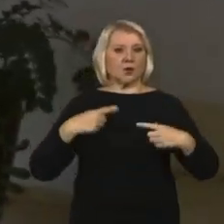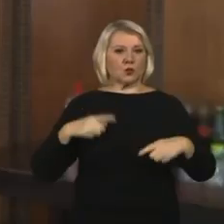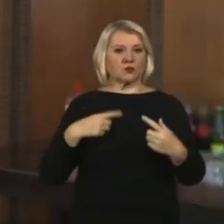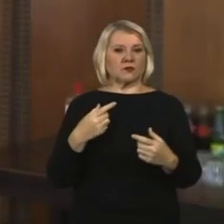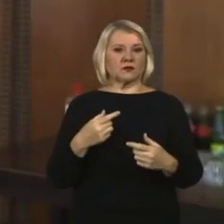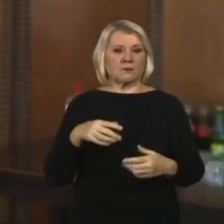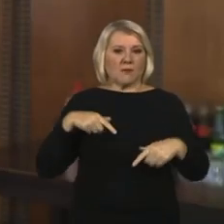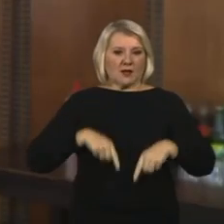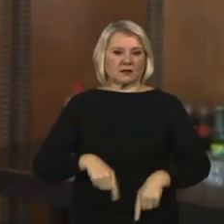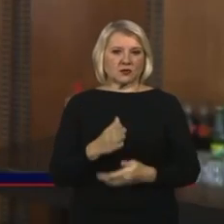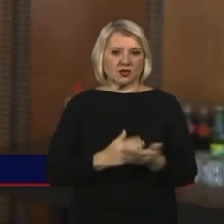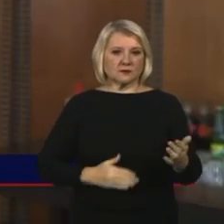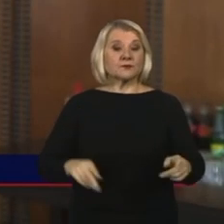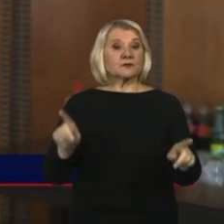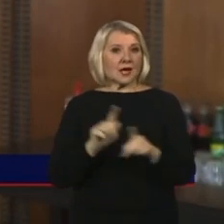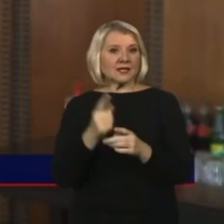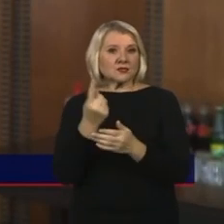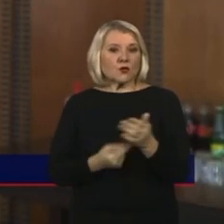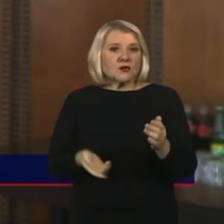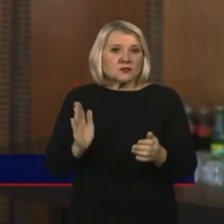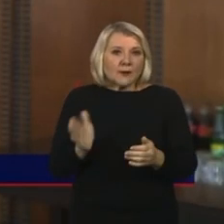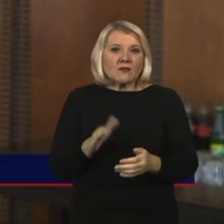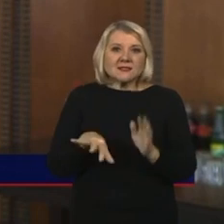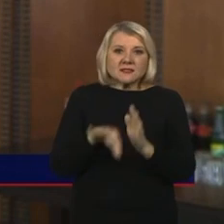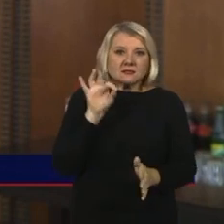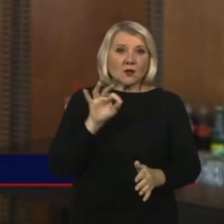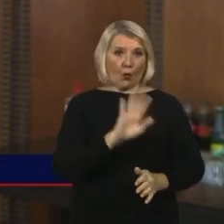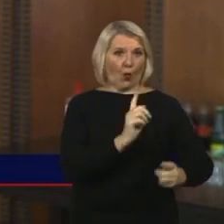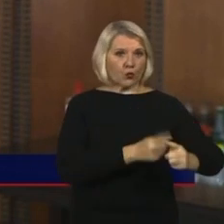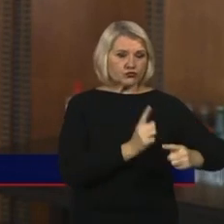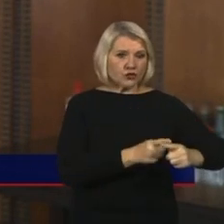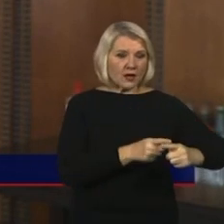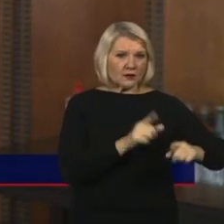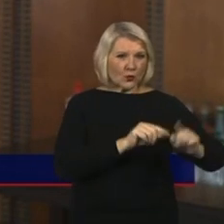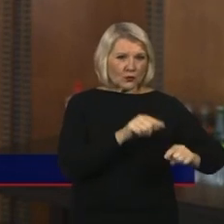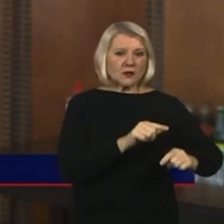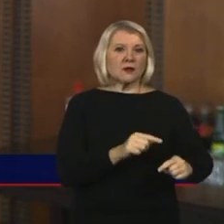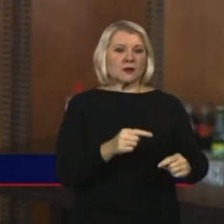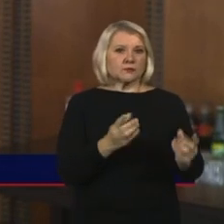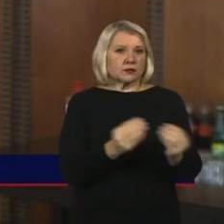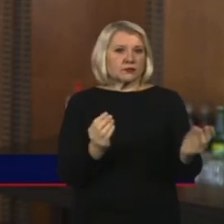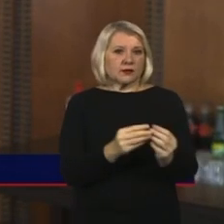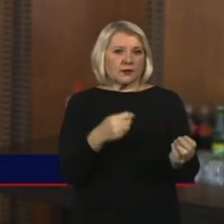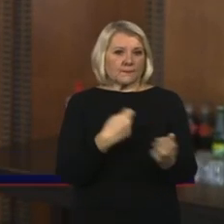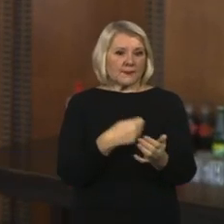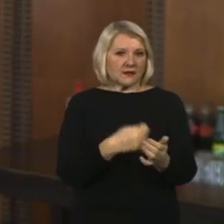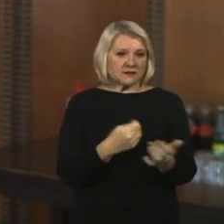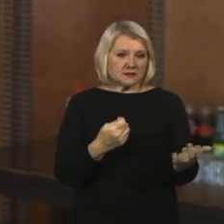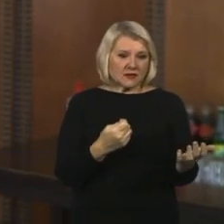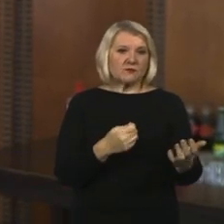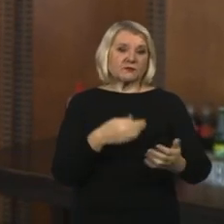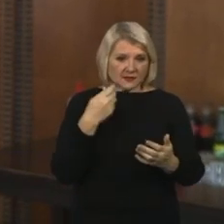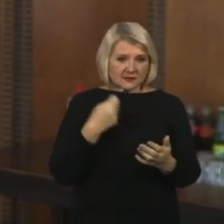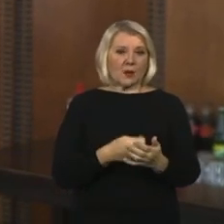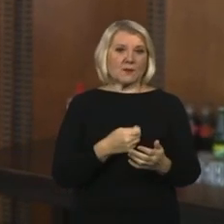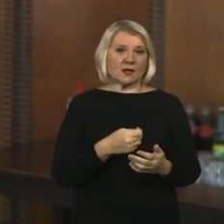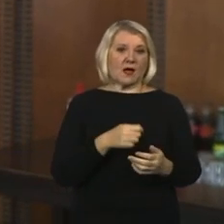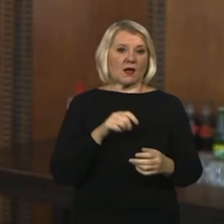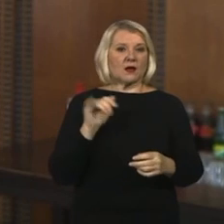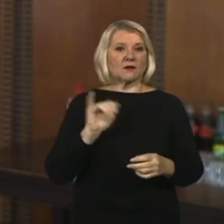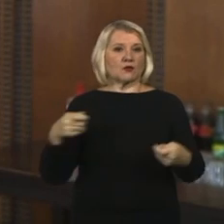majetku. Insolvenční správce také zjistil, že z účtu dlužníka unikaly prostředky, a to pravděpodobně směrem